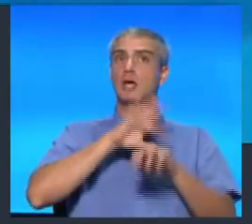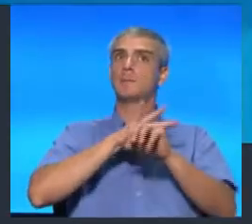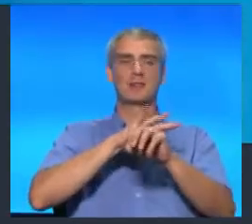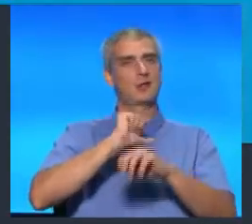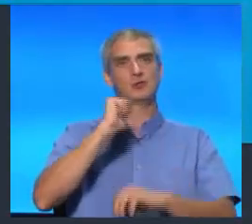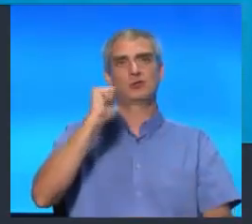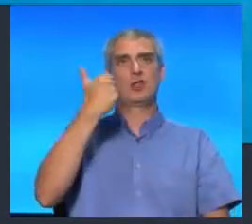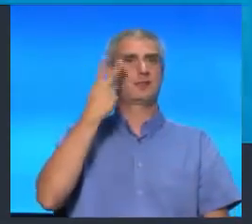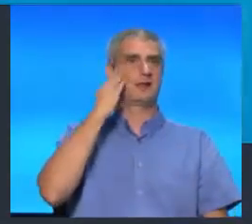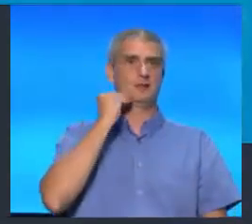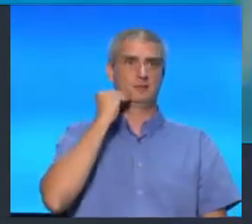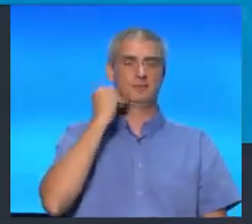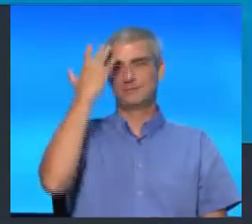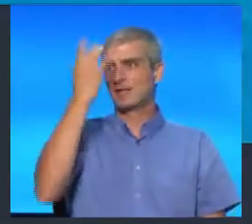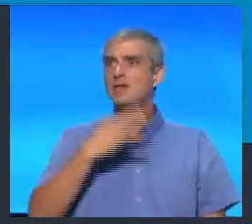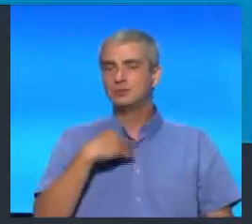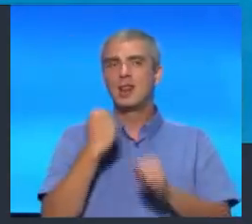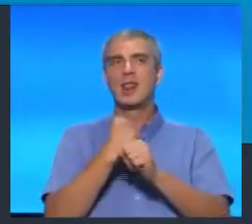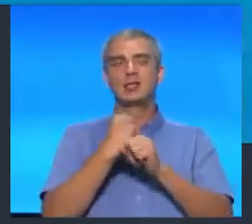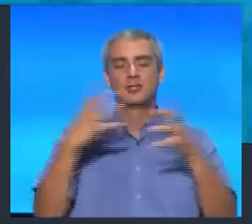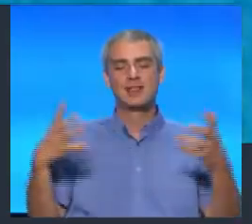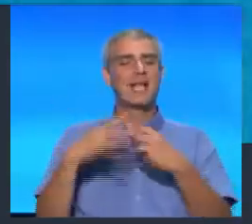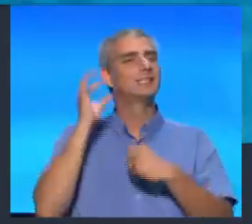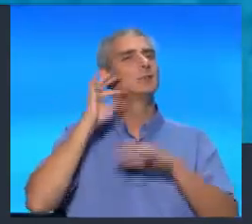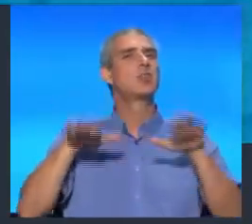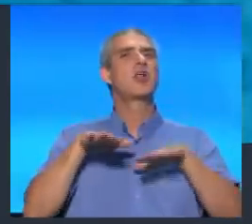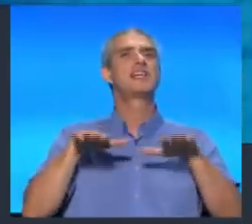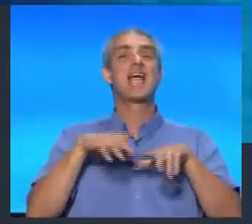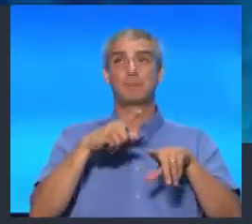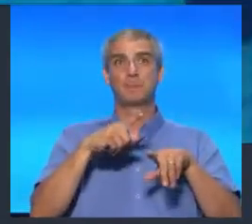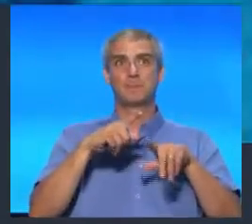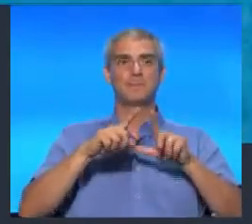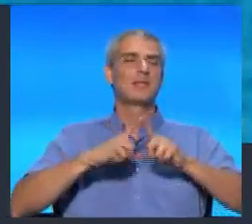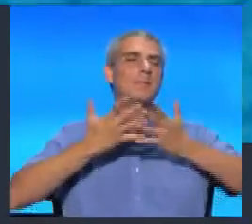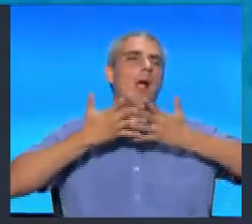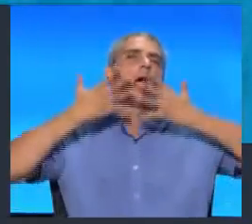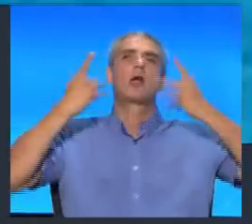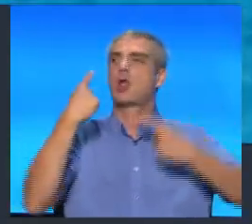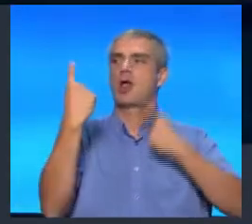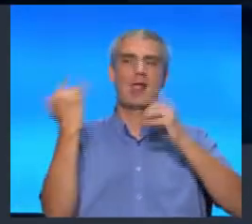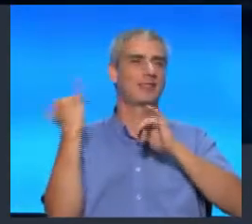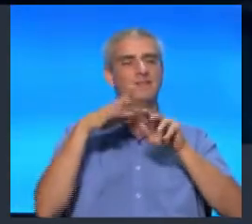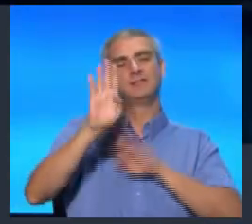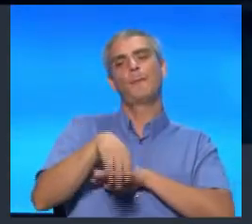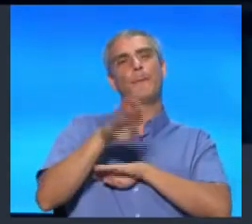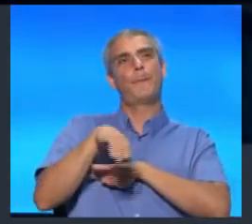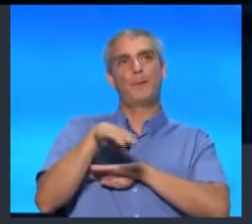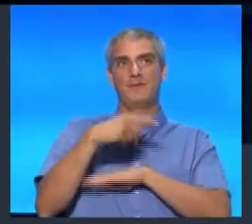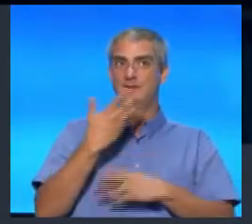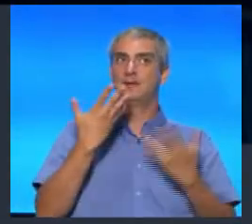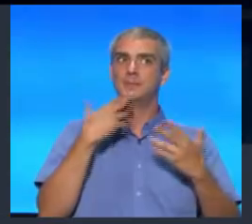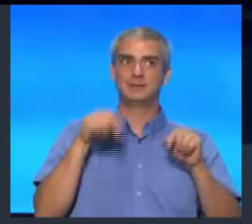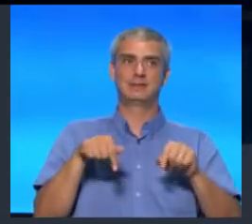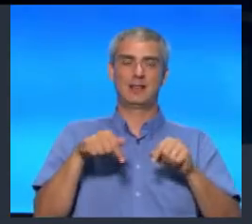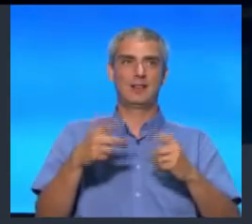מכולן. החלום שלי זה לעשות איזה כנס בנות ים בבריכה ענקית שכל אחת תבוא עם הזנב שלה. אנחנו גרים בישראל.